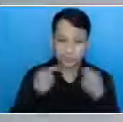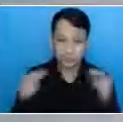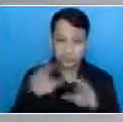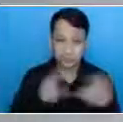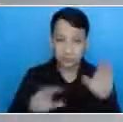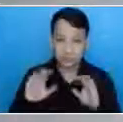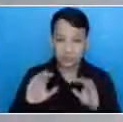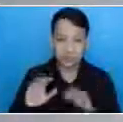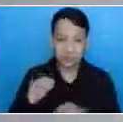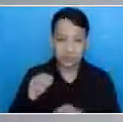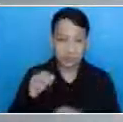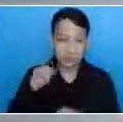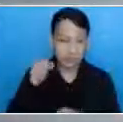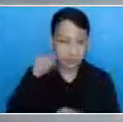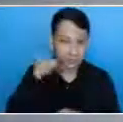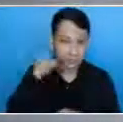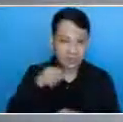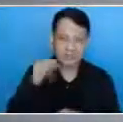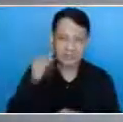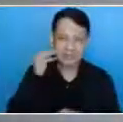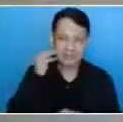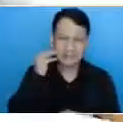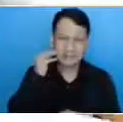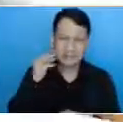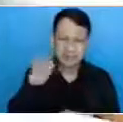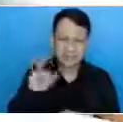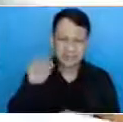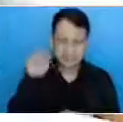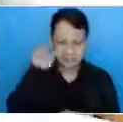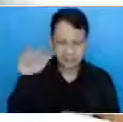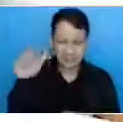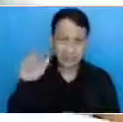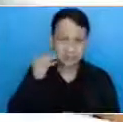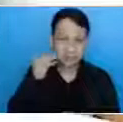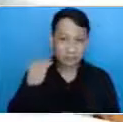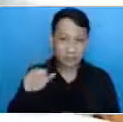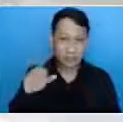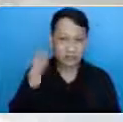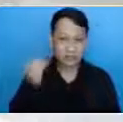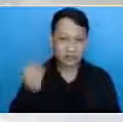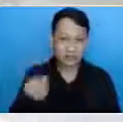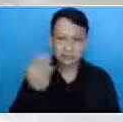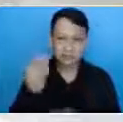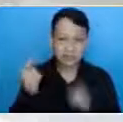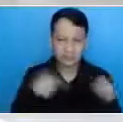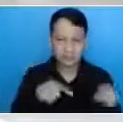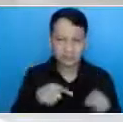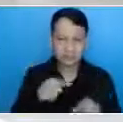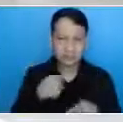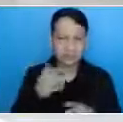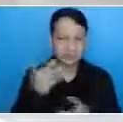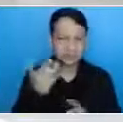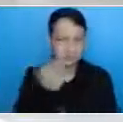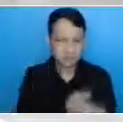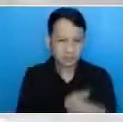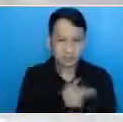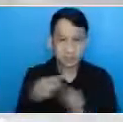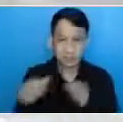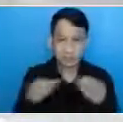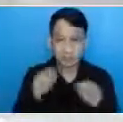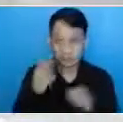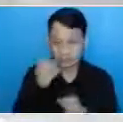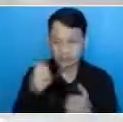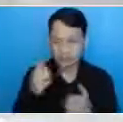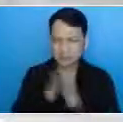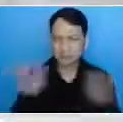niya kahit pa may mga gamot na itinuturok sa kanya. I'm type 1 diabetic and for a while, hindi